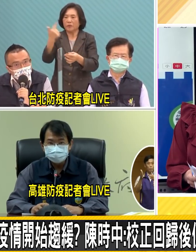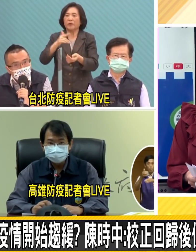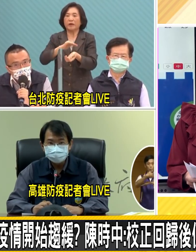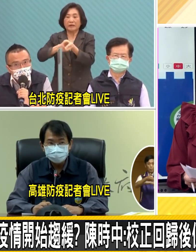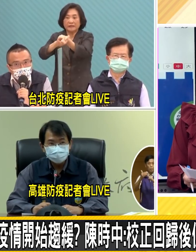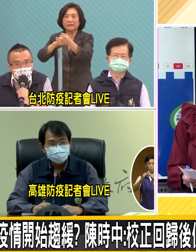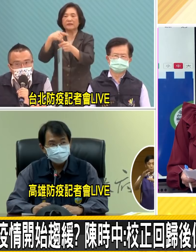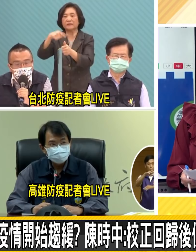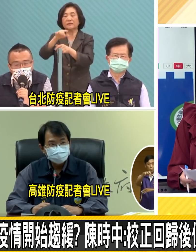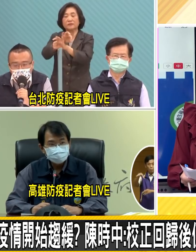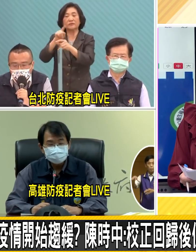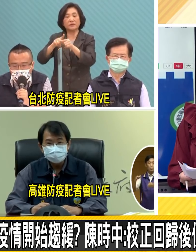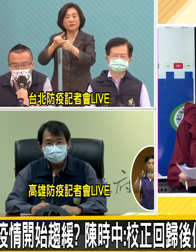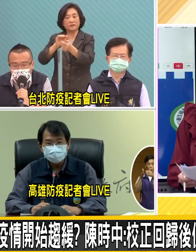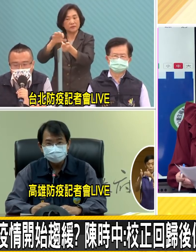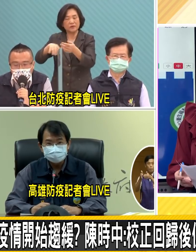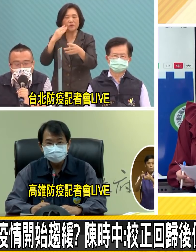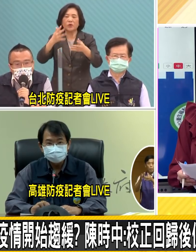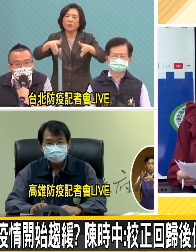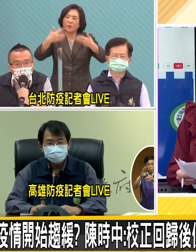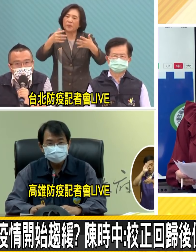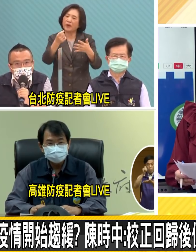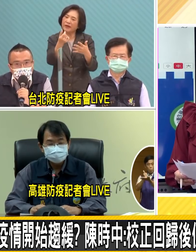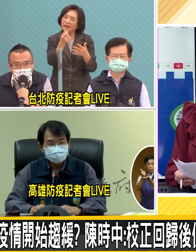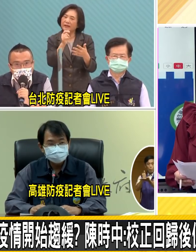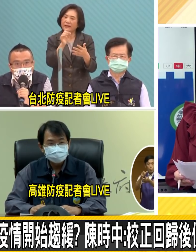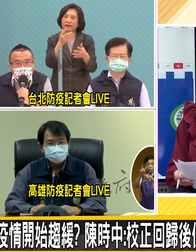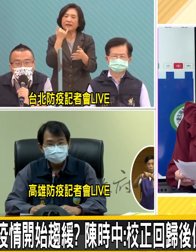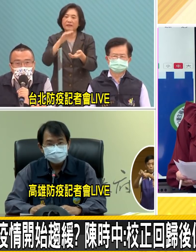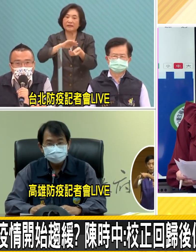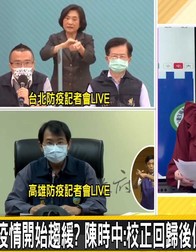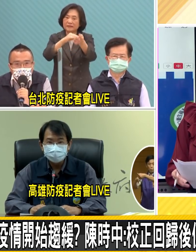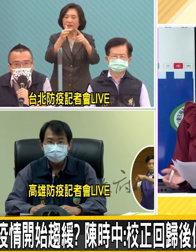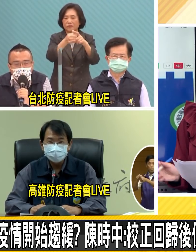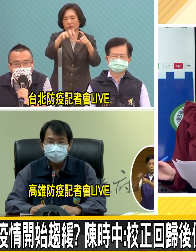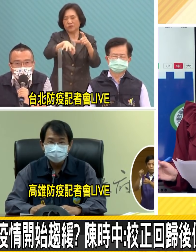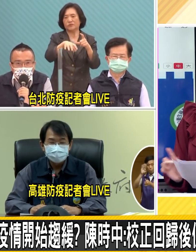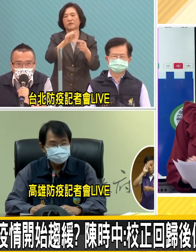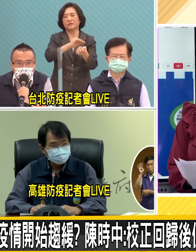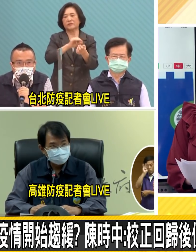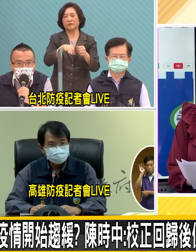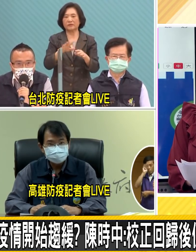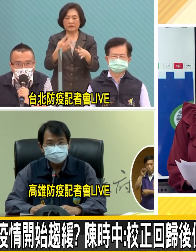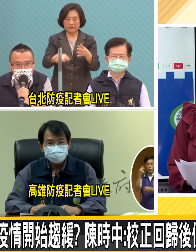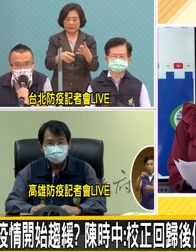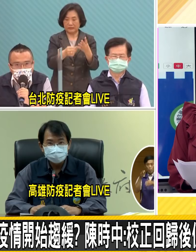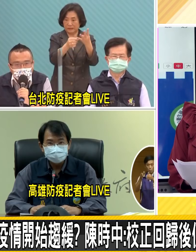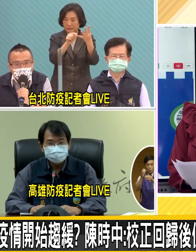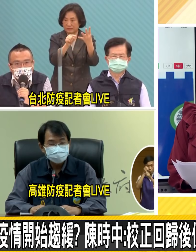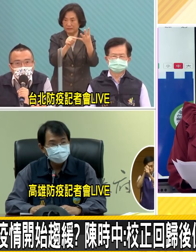果能够赶紧的去采取措施，是不是就可以让这些往生者他可以得